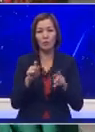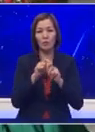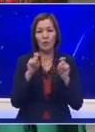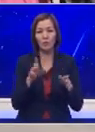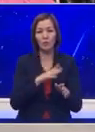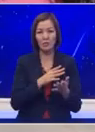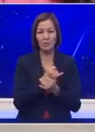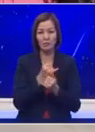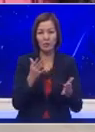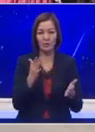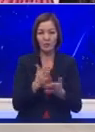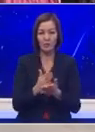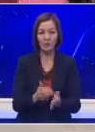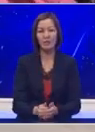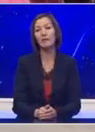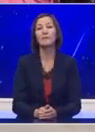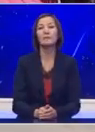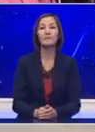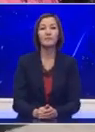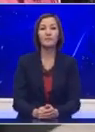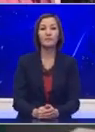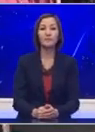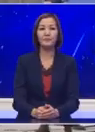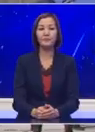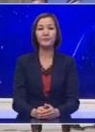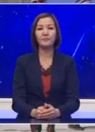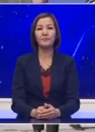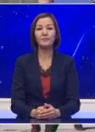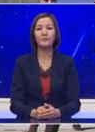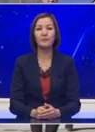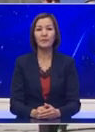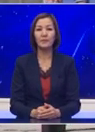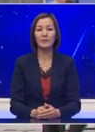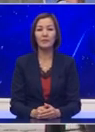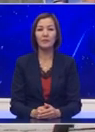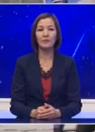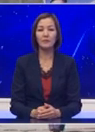жұмыс істеп тұр. Жанат Тұрлыбек, Жасын Шымкенже, Жетісу телеарнасы, Алакөл ауданынан.